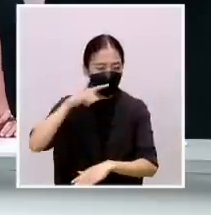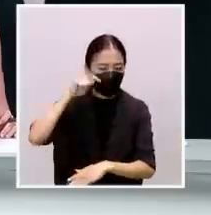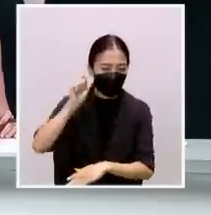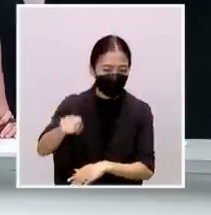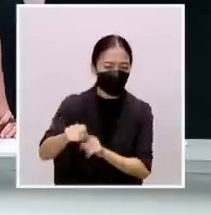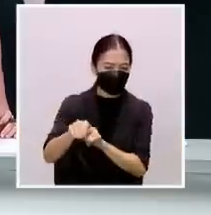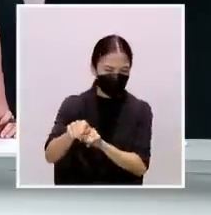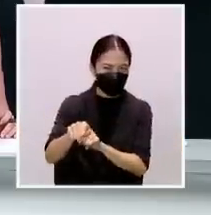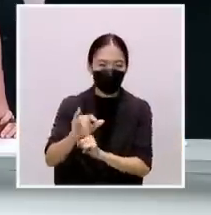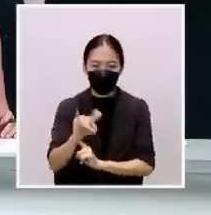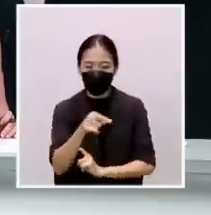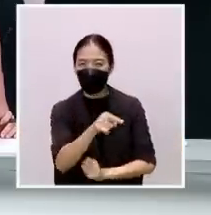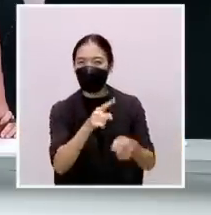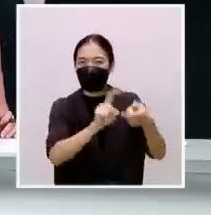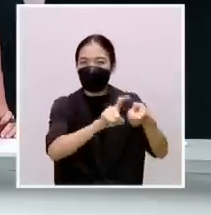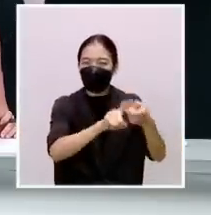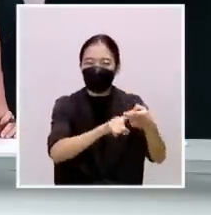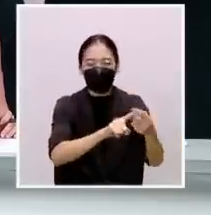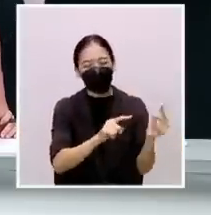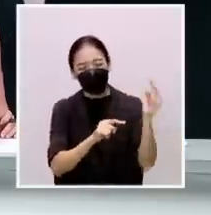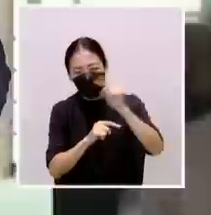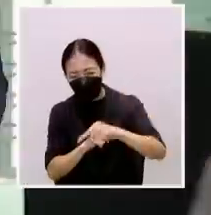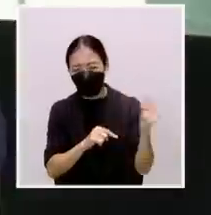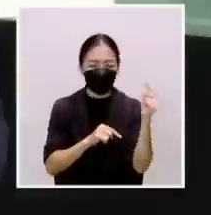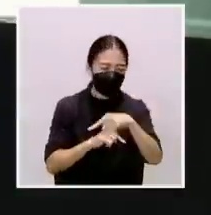เซียนานอีกกว่า100ปีเลยค่ะ